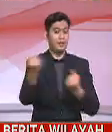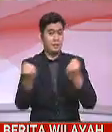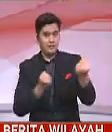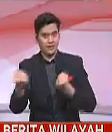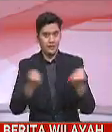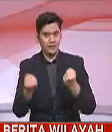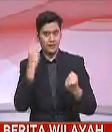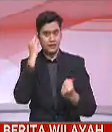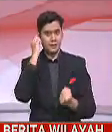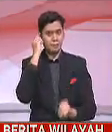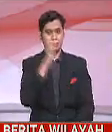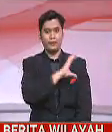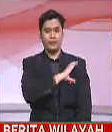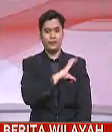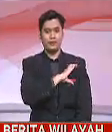berkenaan.